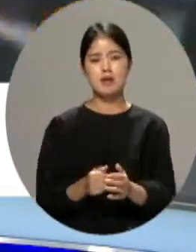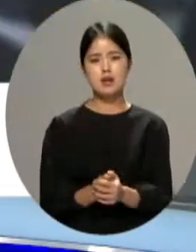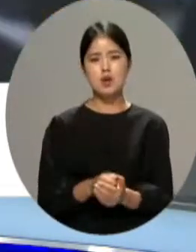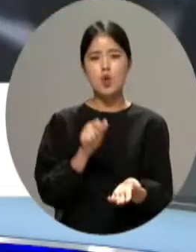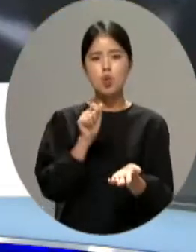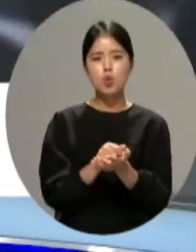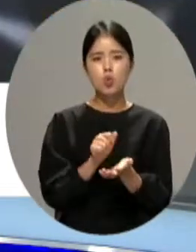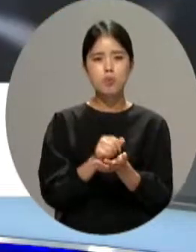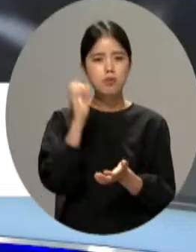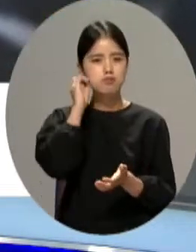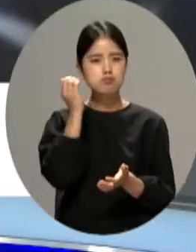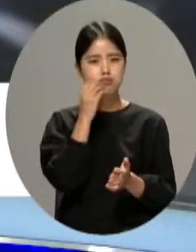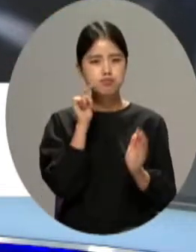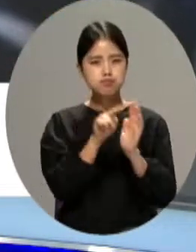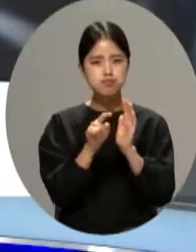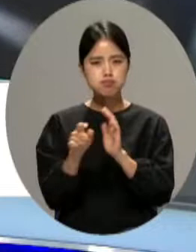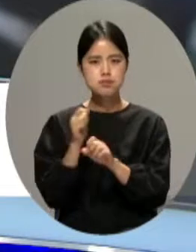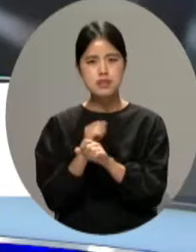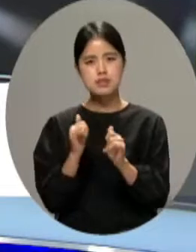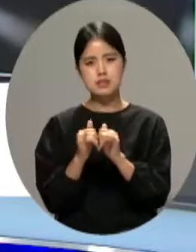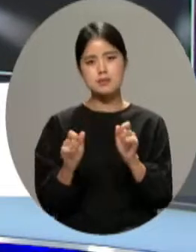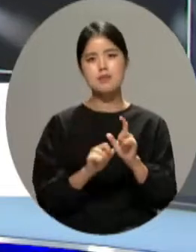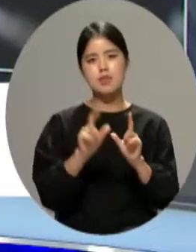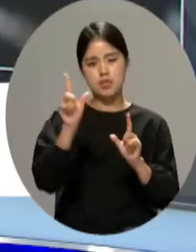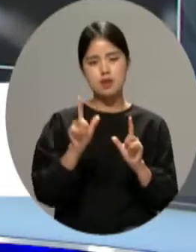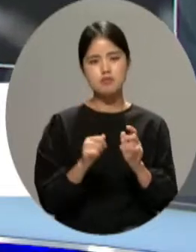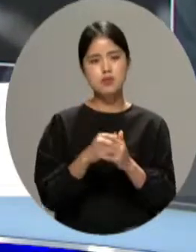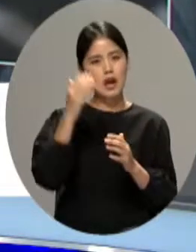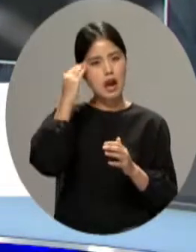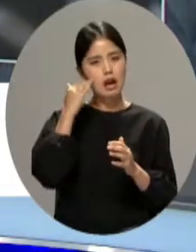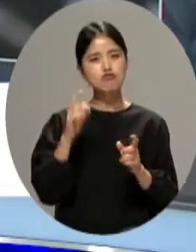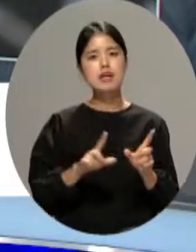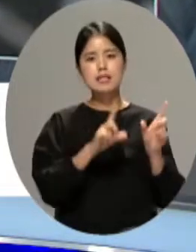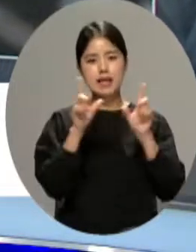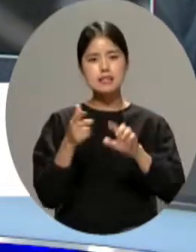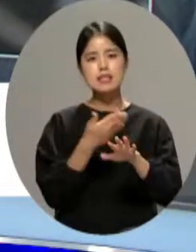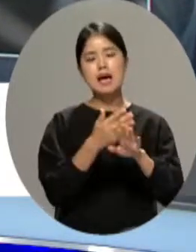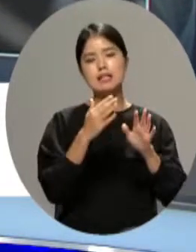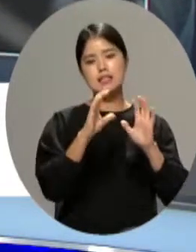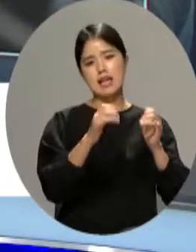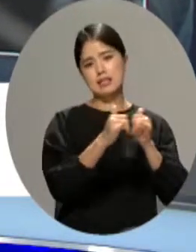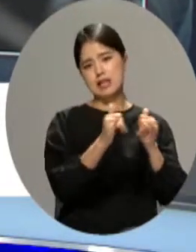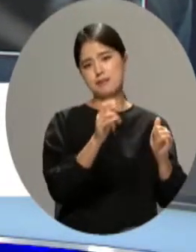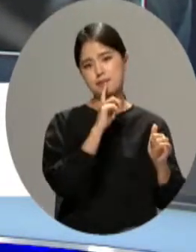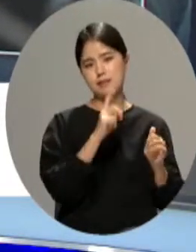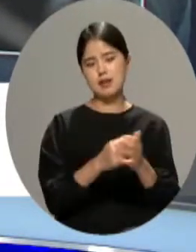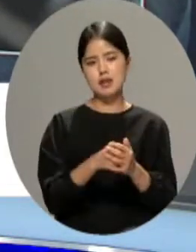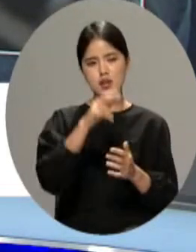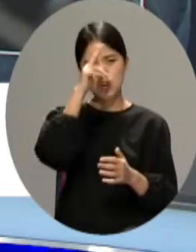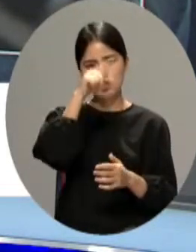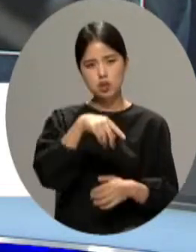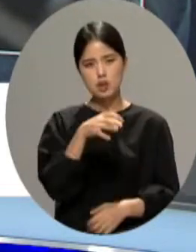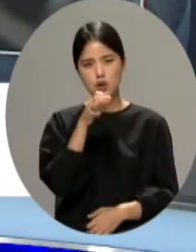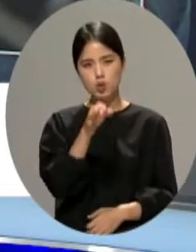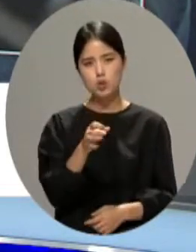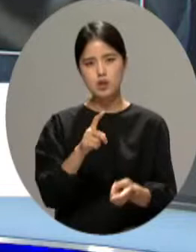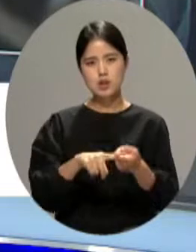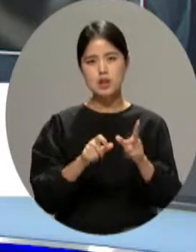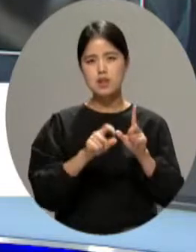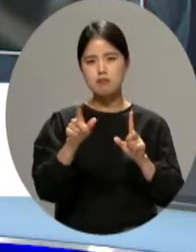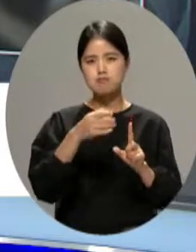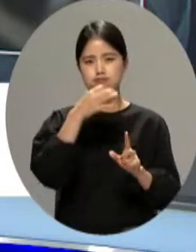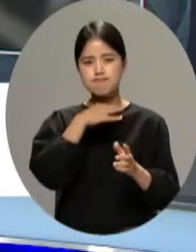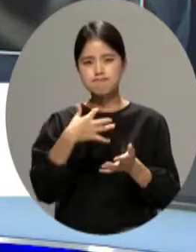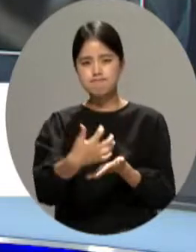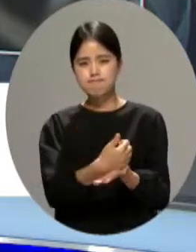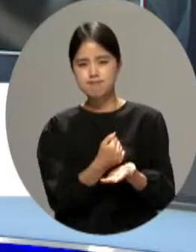도박 사이트를 드나든 사람도 대부분 국내 거주 외국인들이 얻는데 경찰은 이들이 판 돈의 대부분을 수액으로